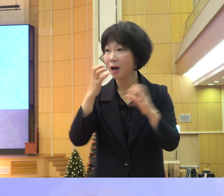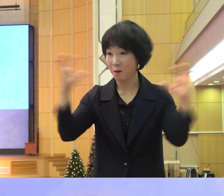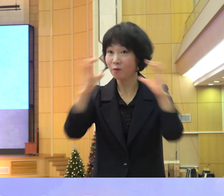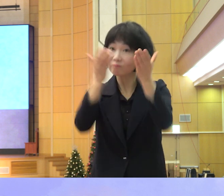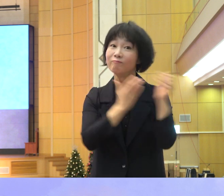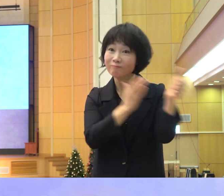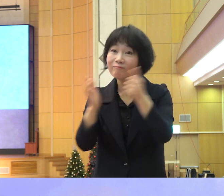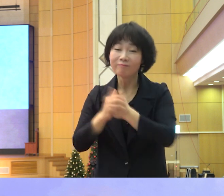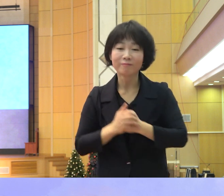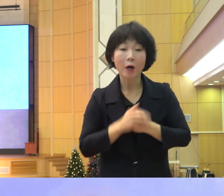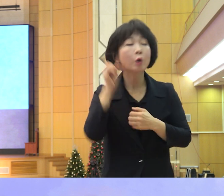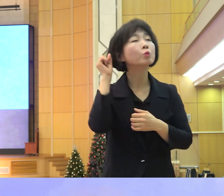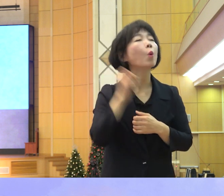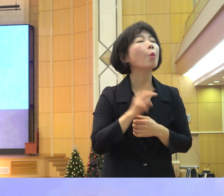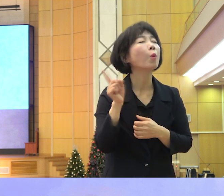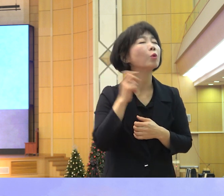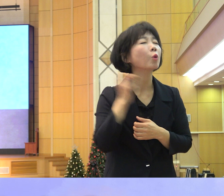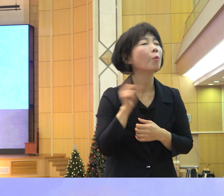그리고